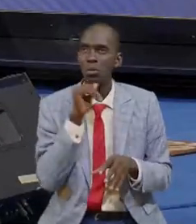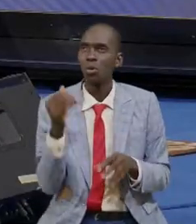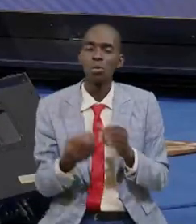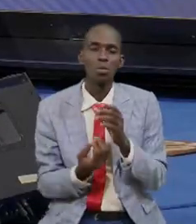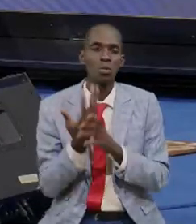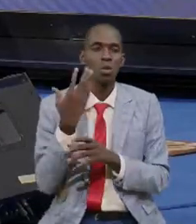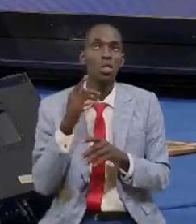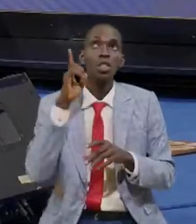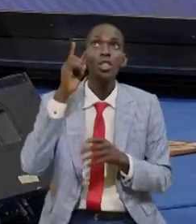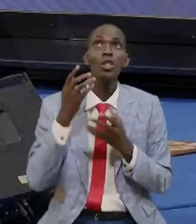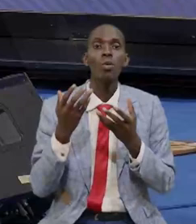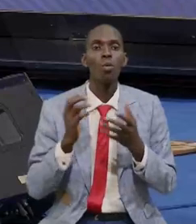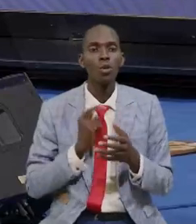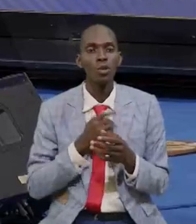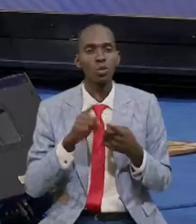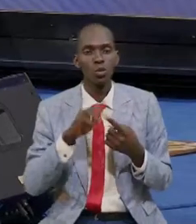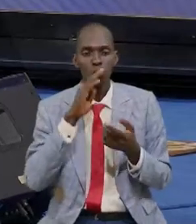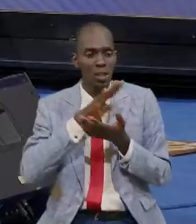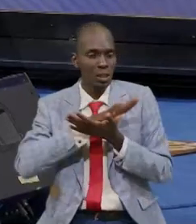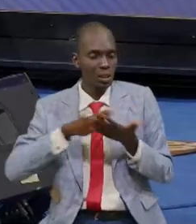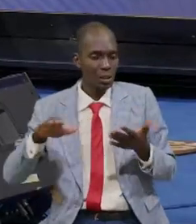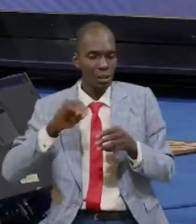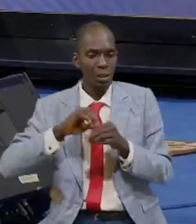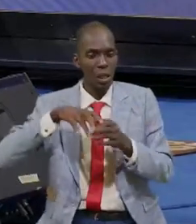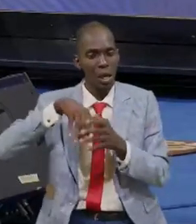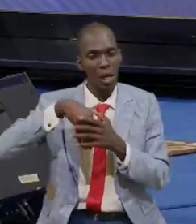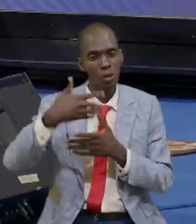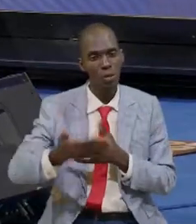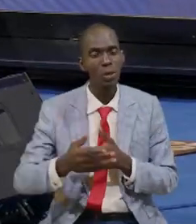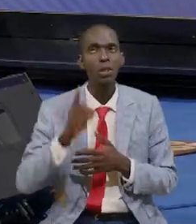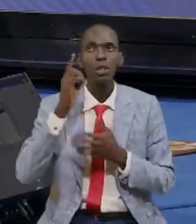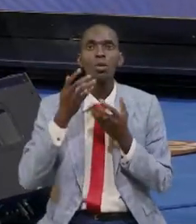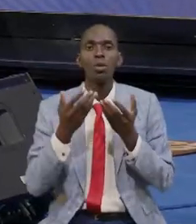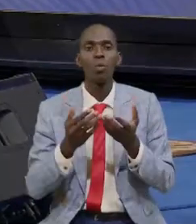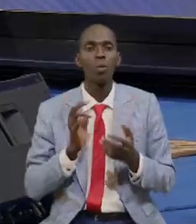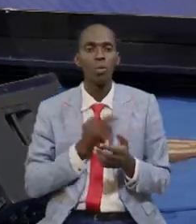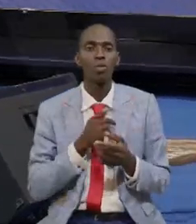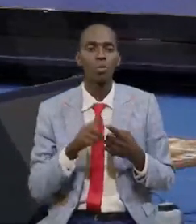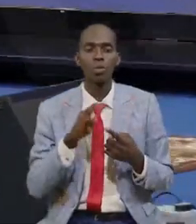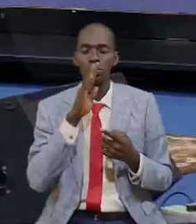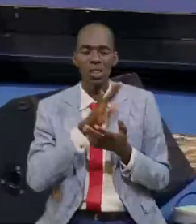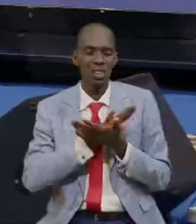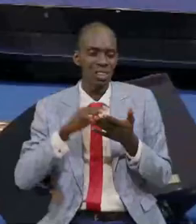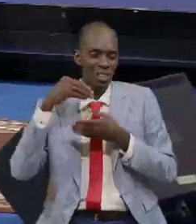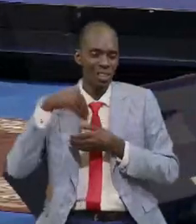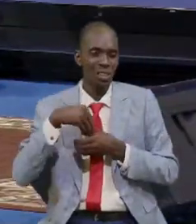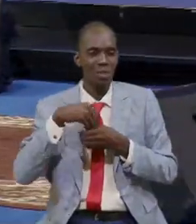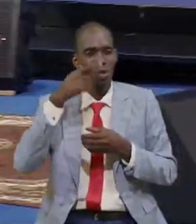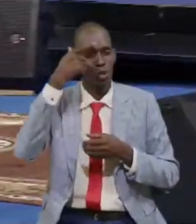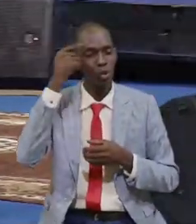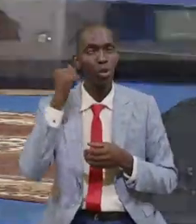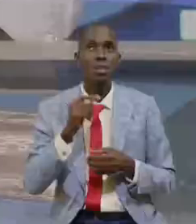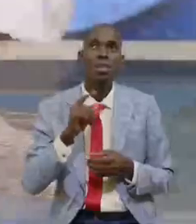mais aura de problèmes. Il veut que physiquement qu'on soit propre, et moralement il veut aussi qu'on soit propre, parce que lui le